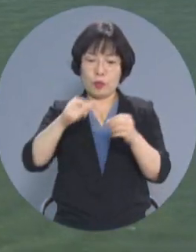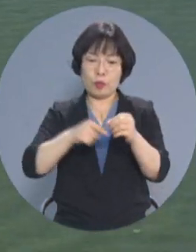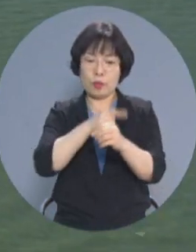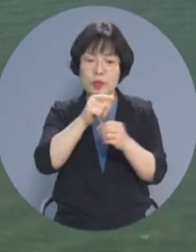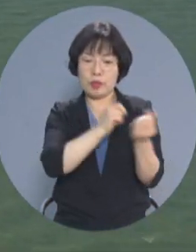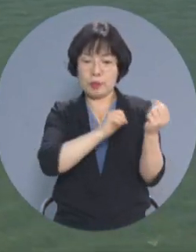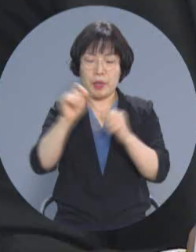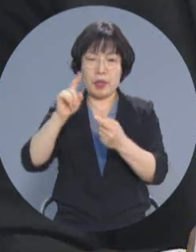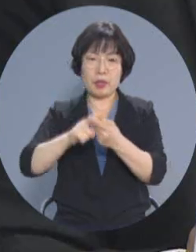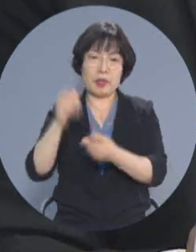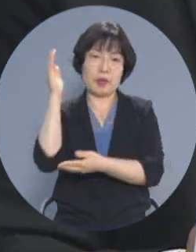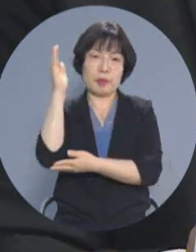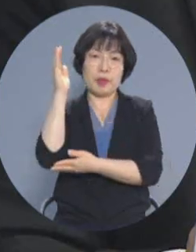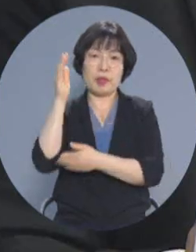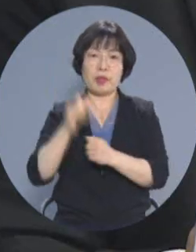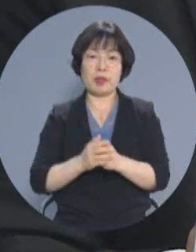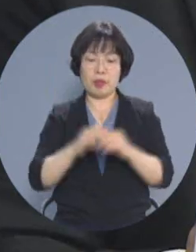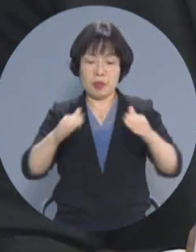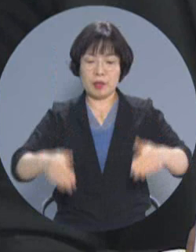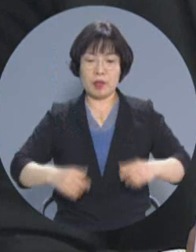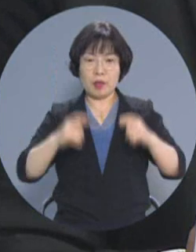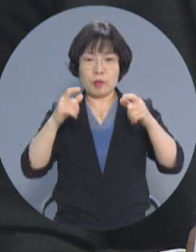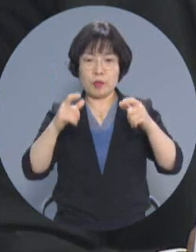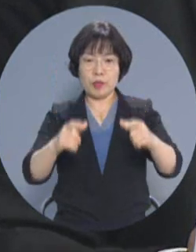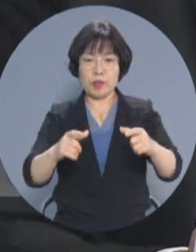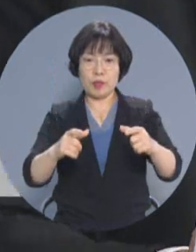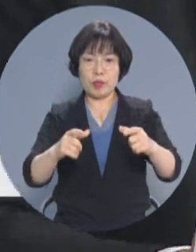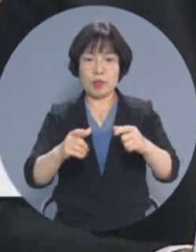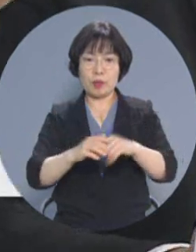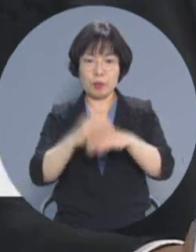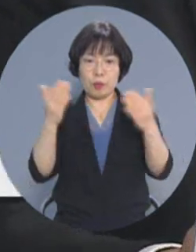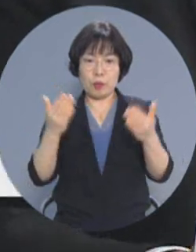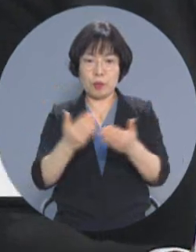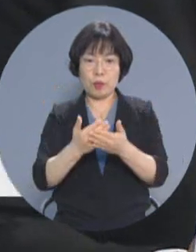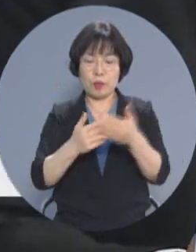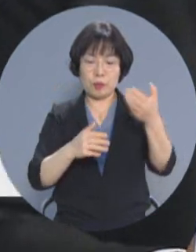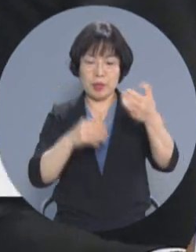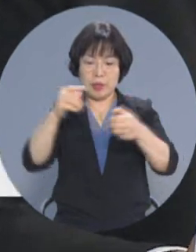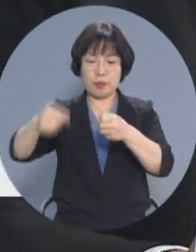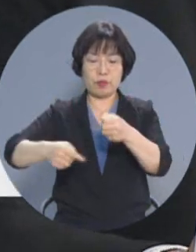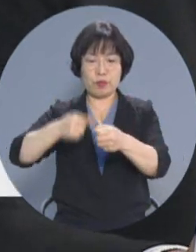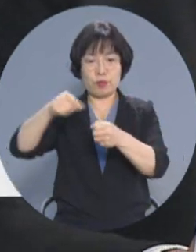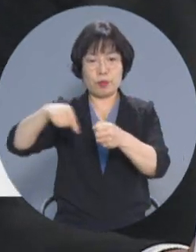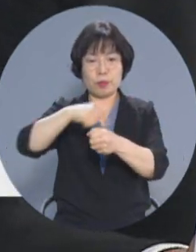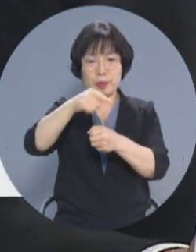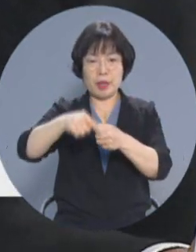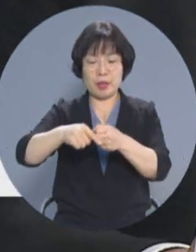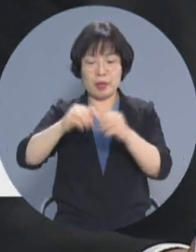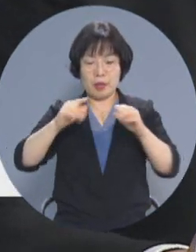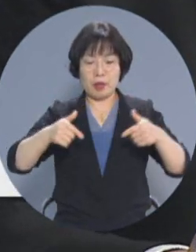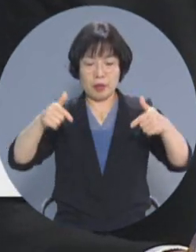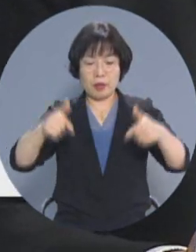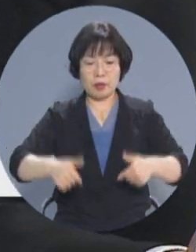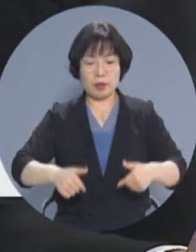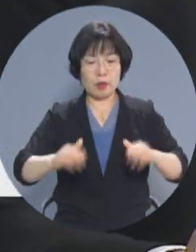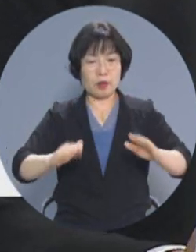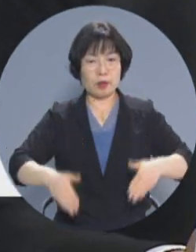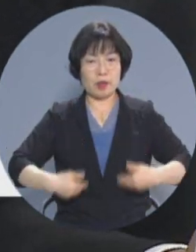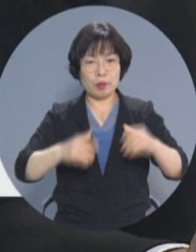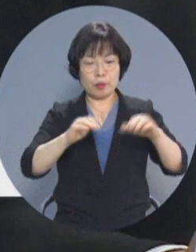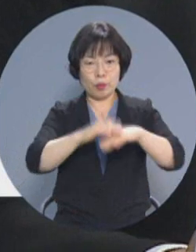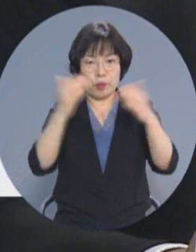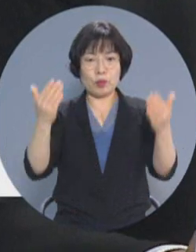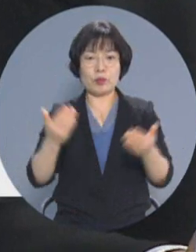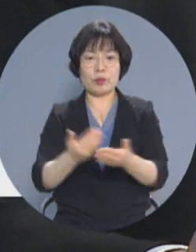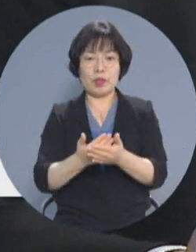날을 세웠습니다. 남해안 서해안에 그 총 80기가를 한다고 하면 서해안 남해안 전체가